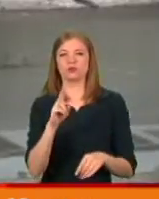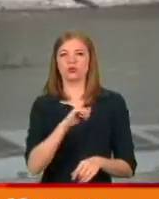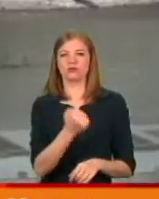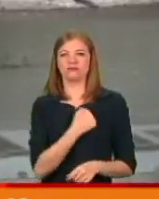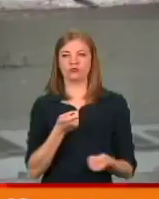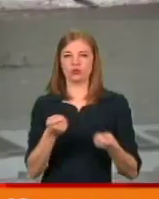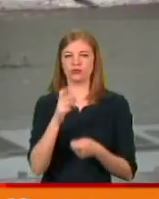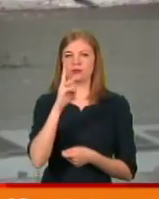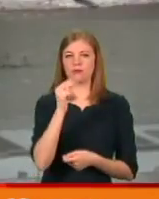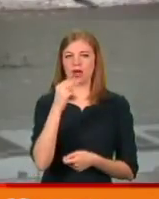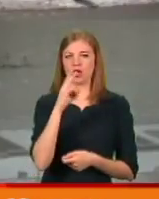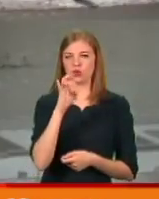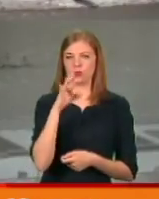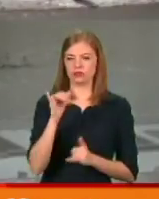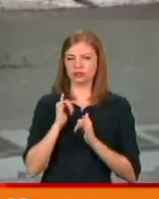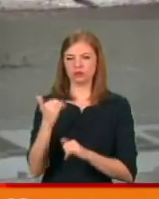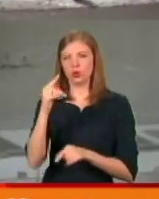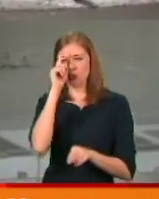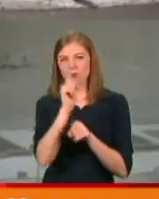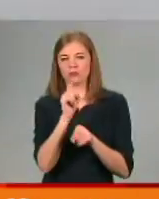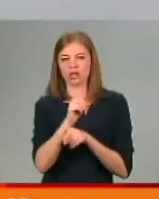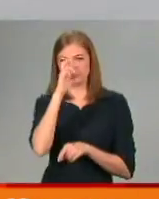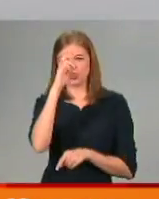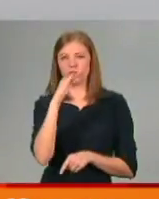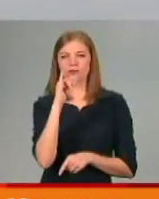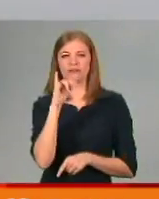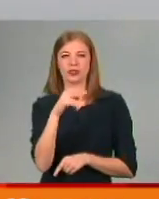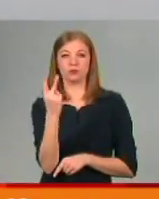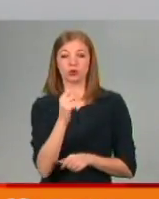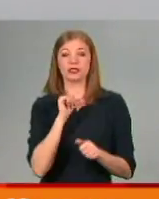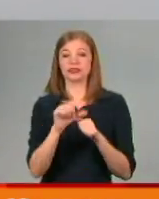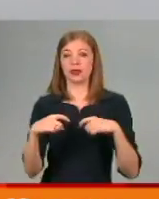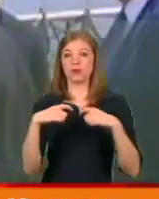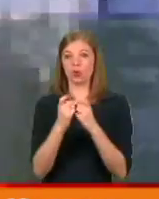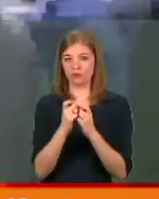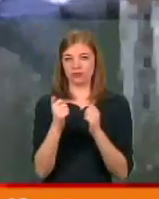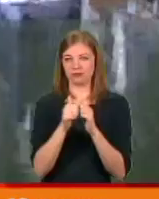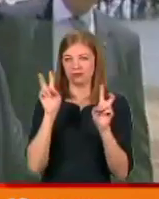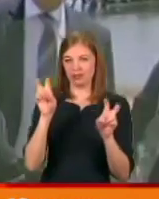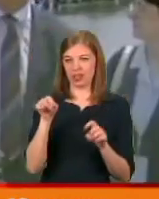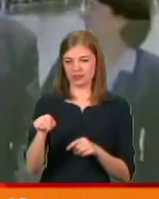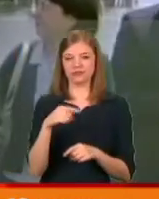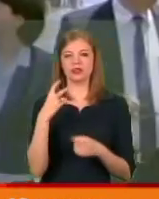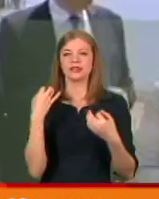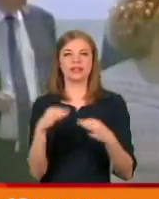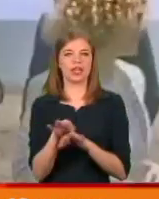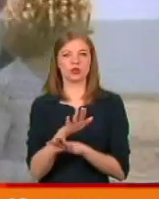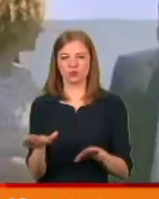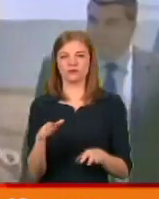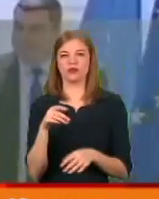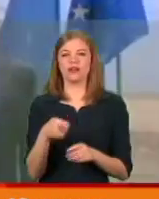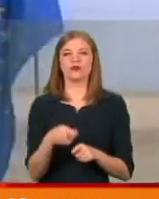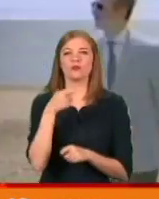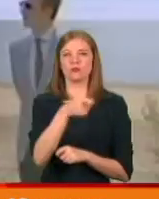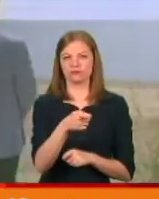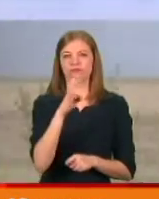полководцеві Олександру Македонському та його братові царю Філіпу II. Саме конфлікт довкола назви країни не дозволяв Скоп'є